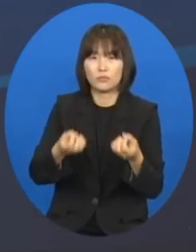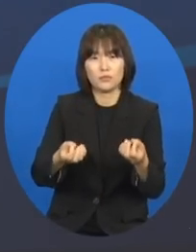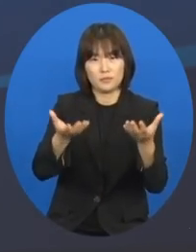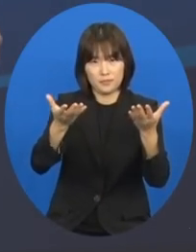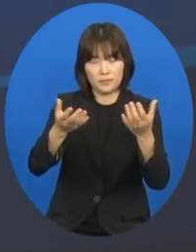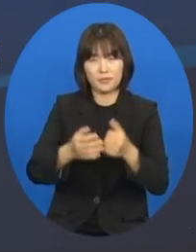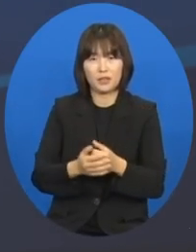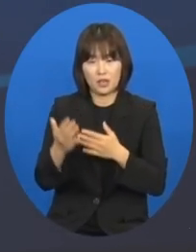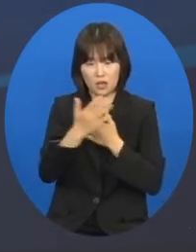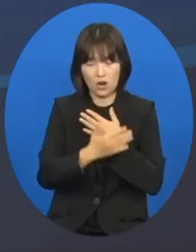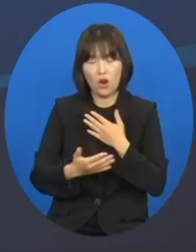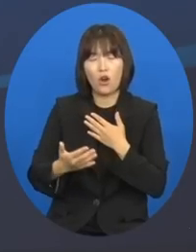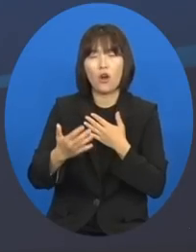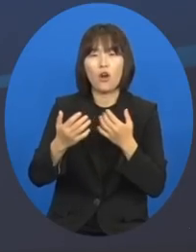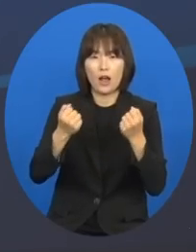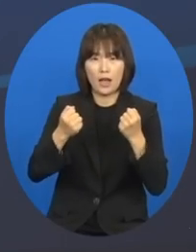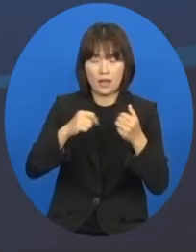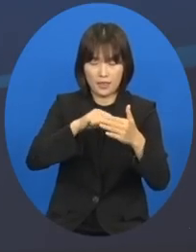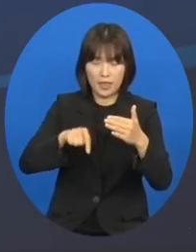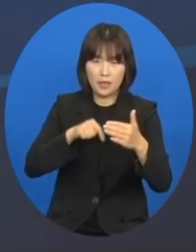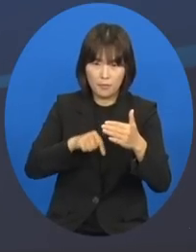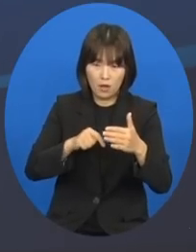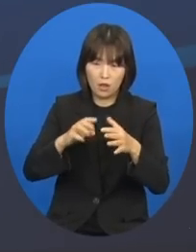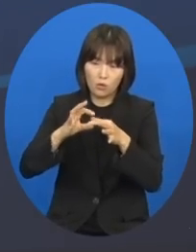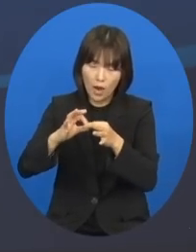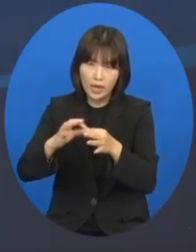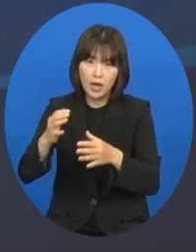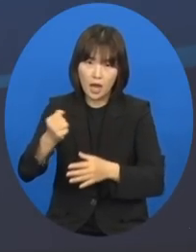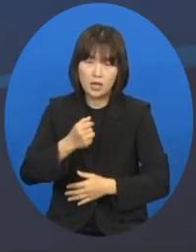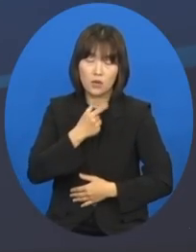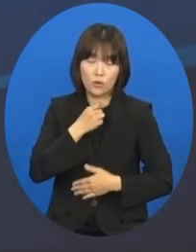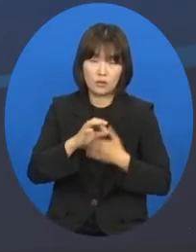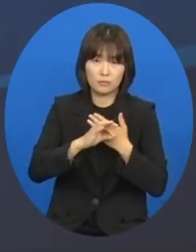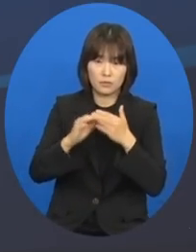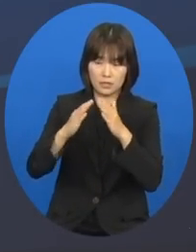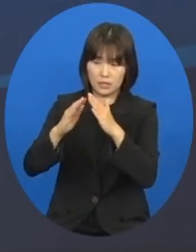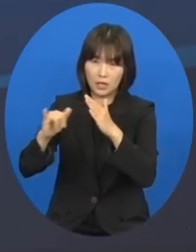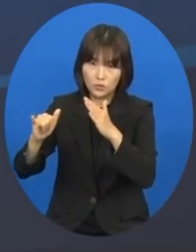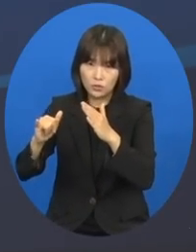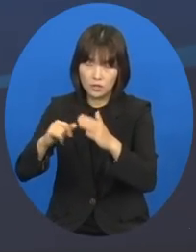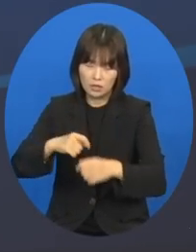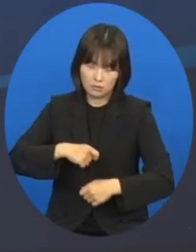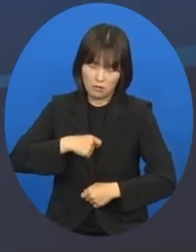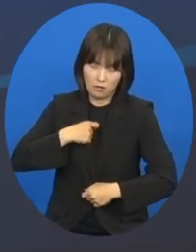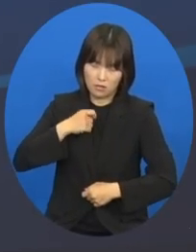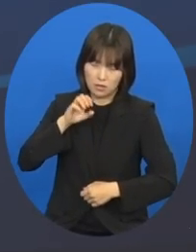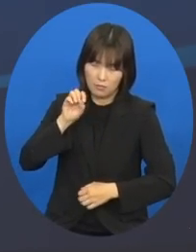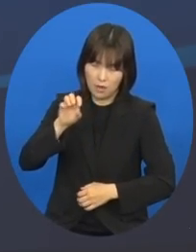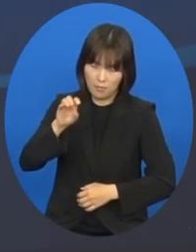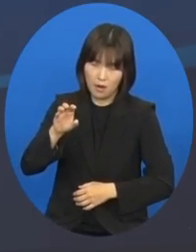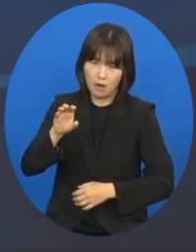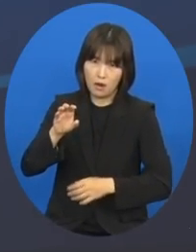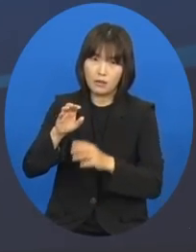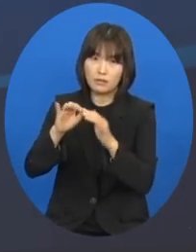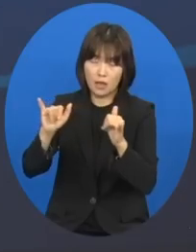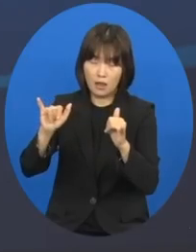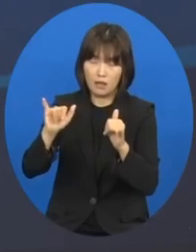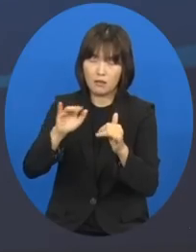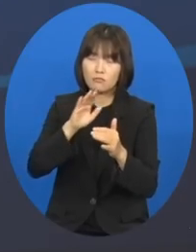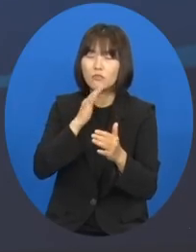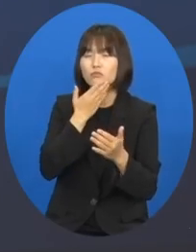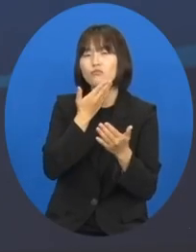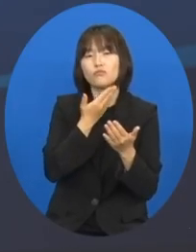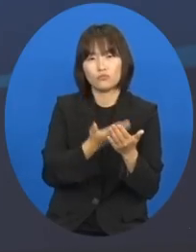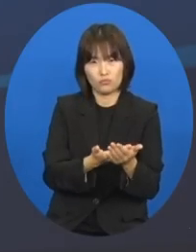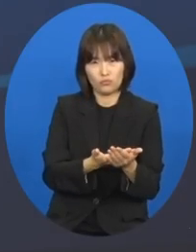내면과 건강한 관계를 가지려면 여러분의 가족에게 정직하게 얘기할 줄 아는 사람이 되는 것 중요합니다 자